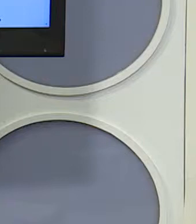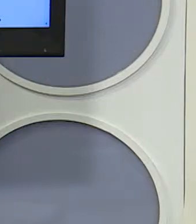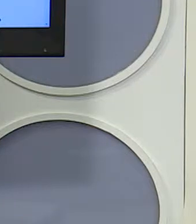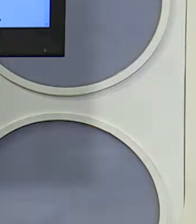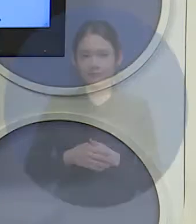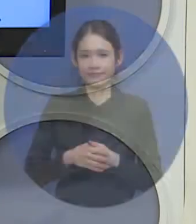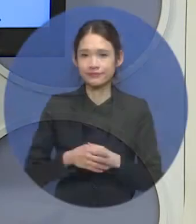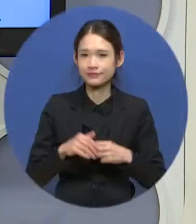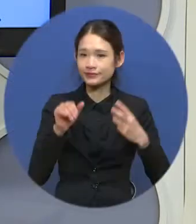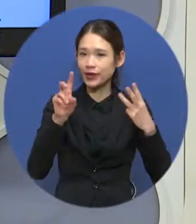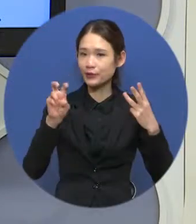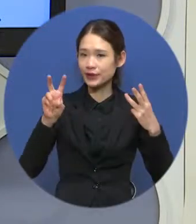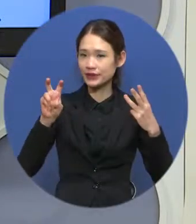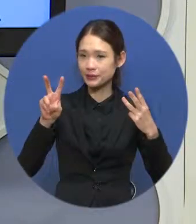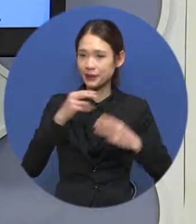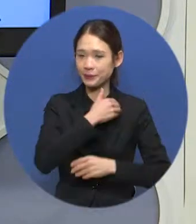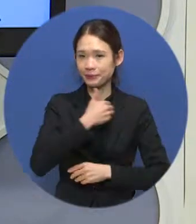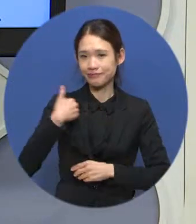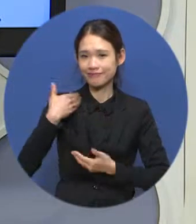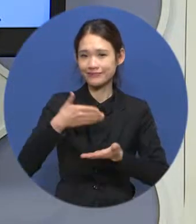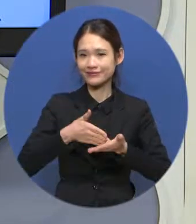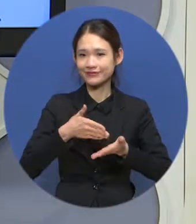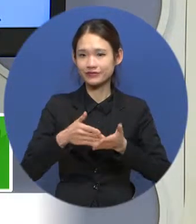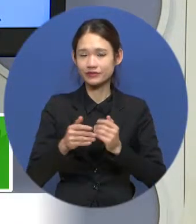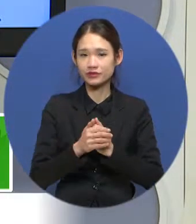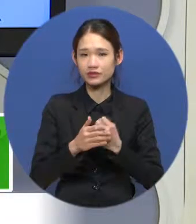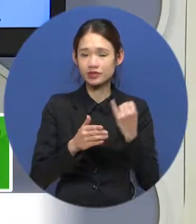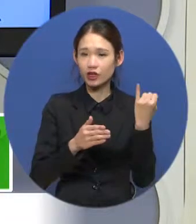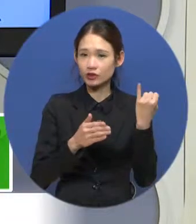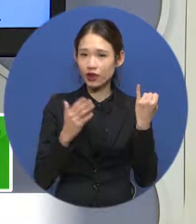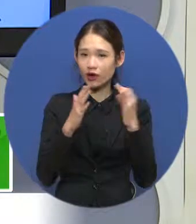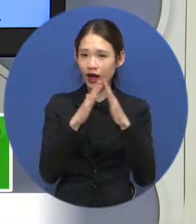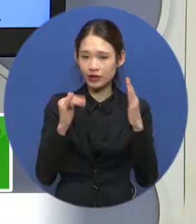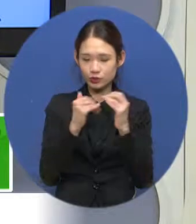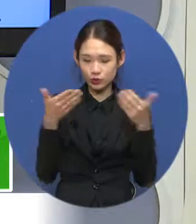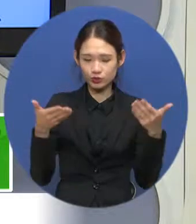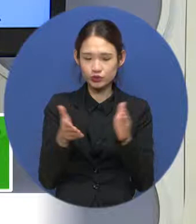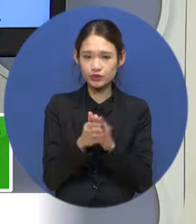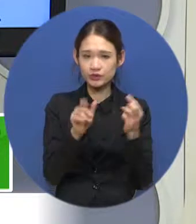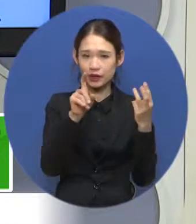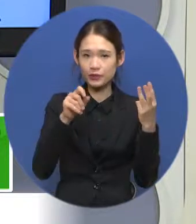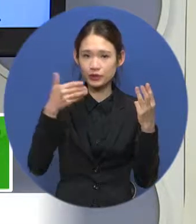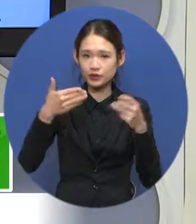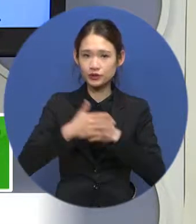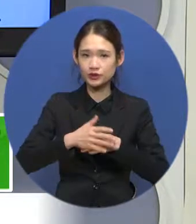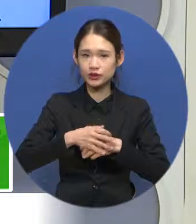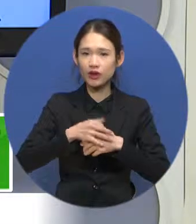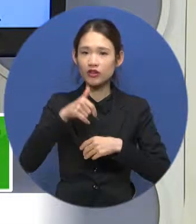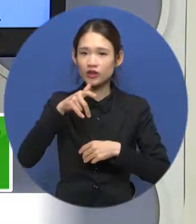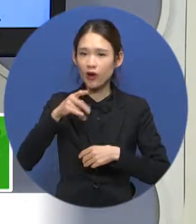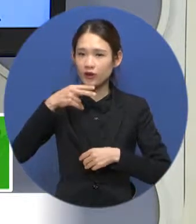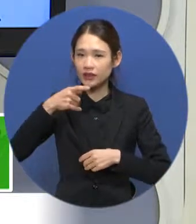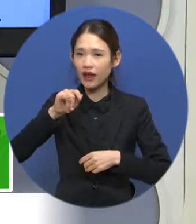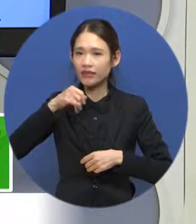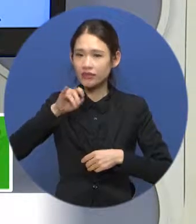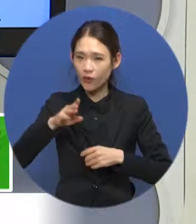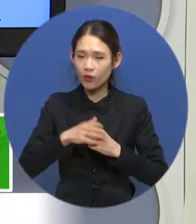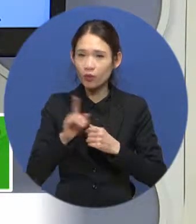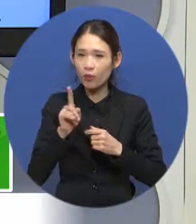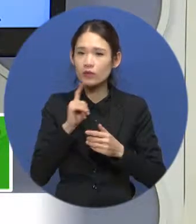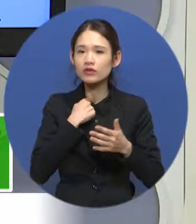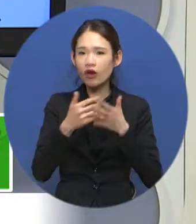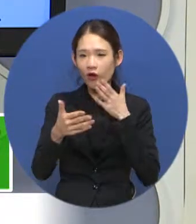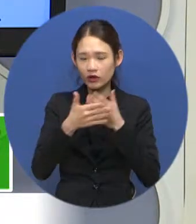3월 22일 만만한 였습니다 여성가족부는 지난 19일 이른바 경 달려 로 불리는 경력단절 여성의